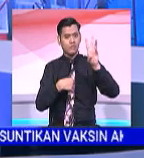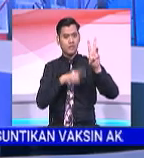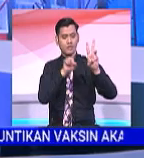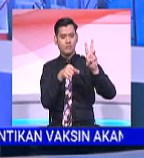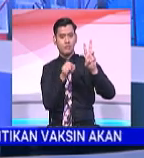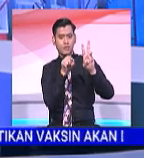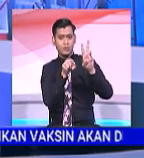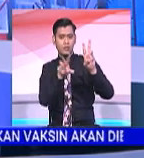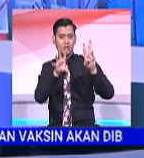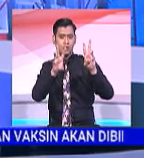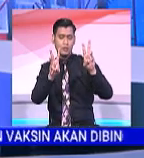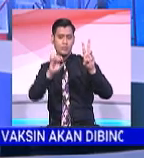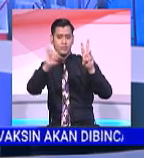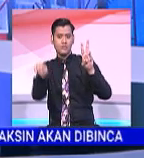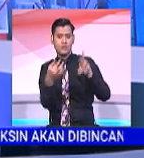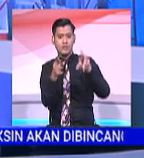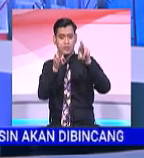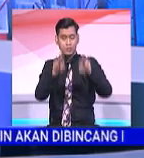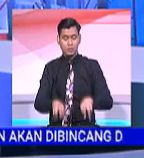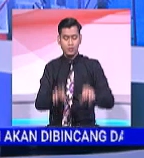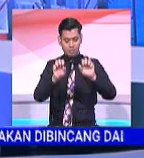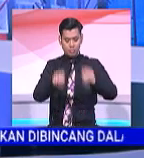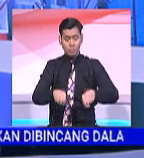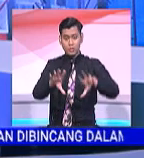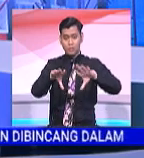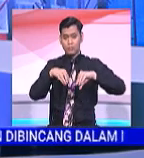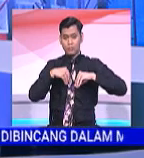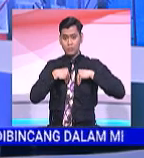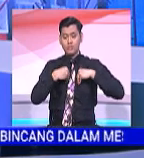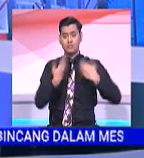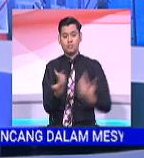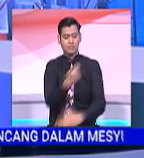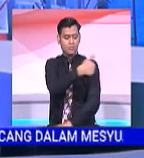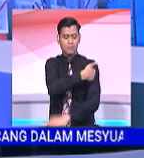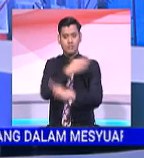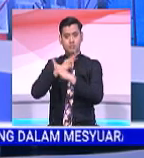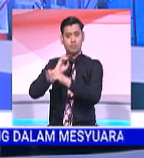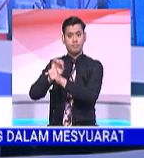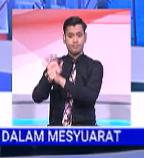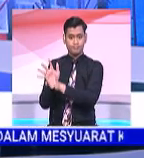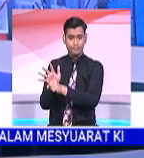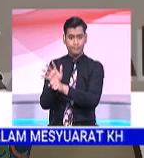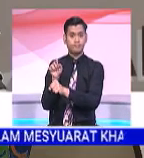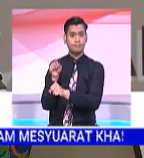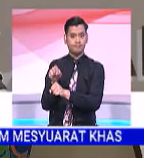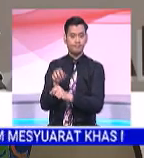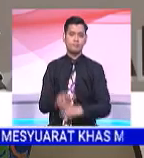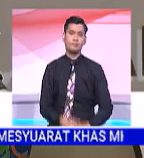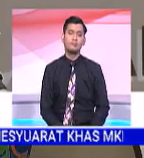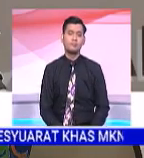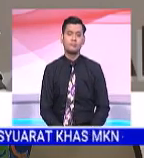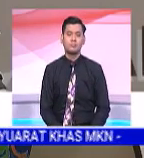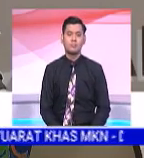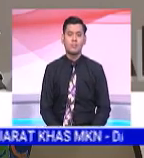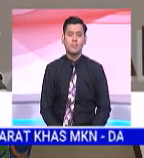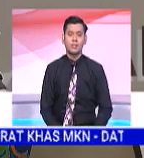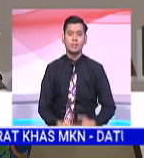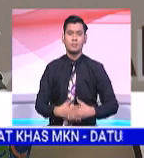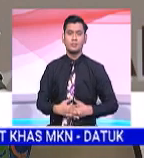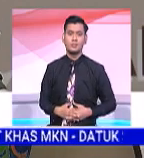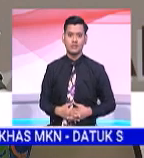side effect yang serius ataupun kematian, tak ada setakat ni, tak ada. yang berlaku tu disebabkan benda-benda lain. Semua